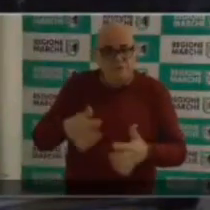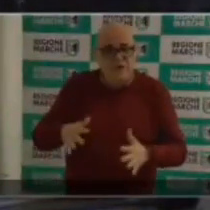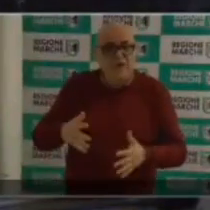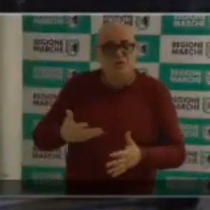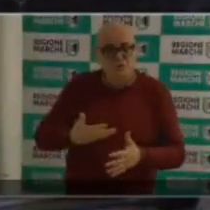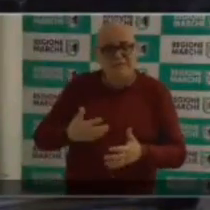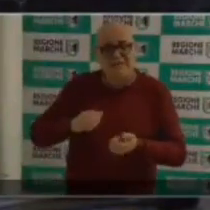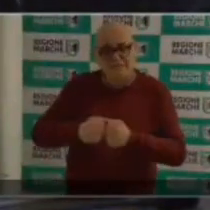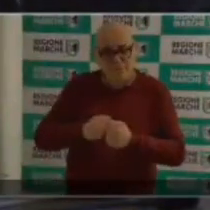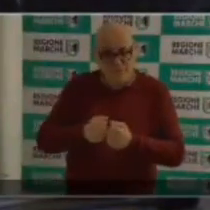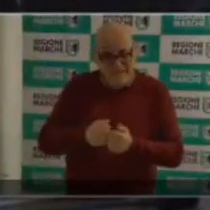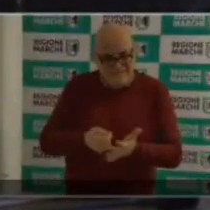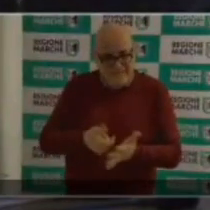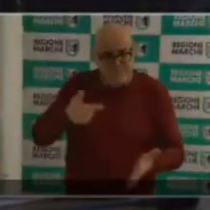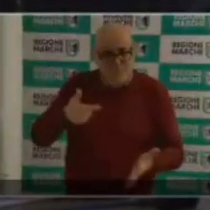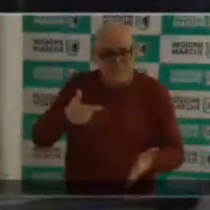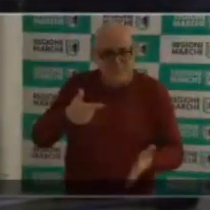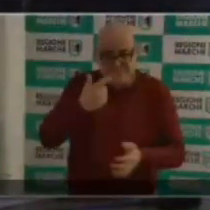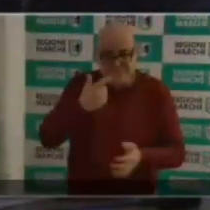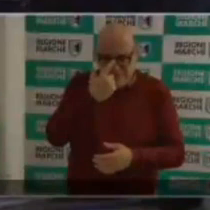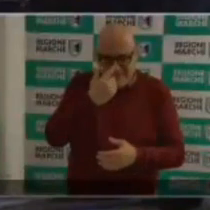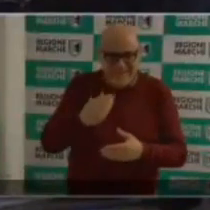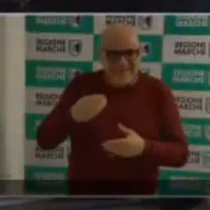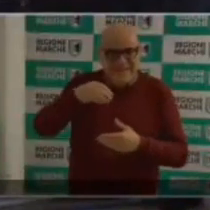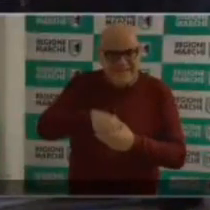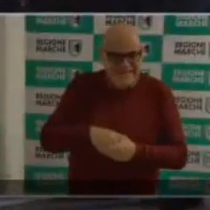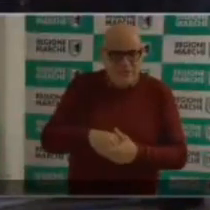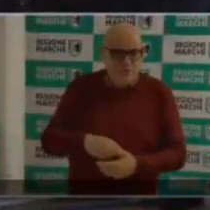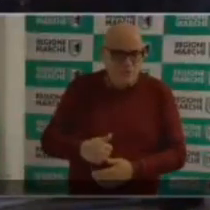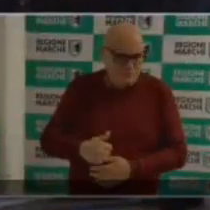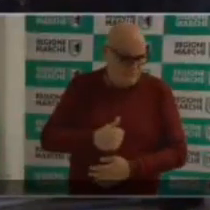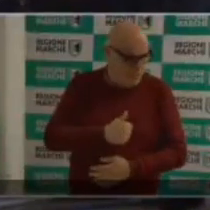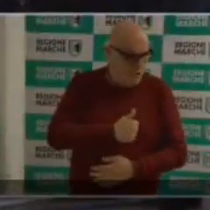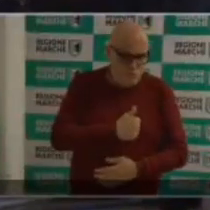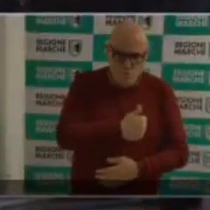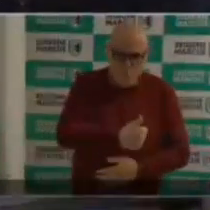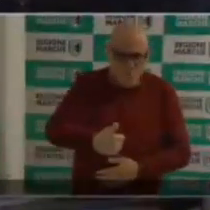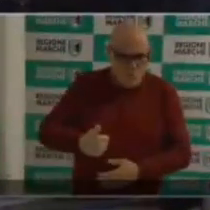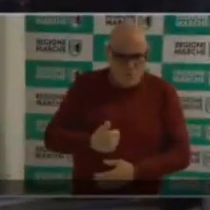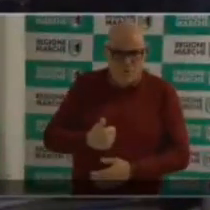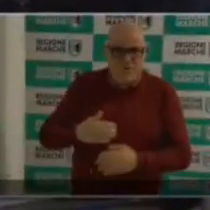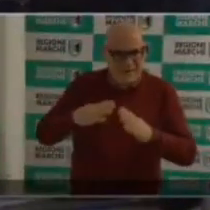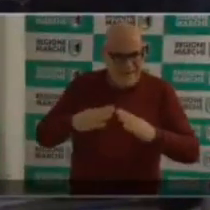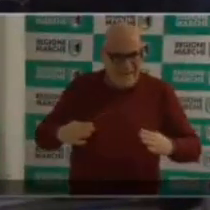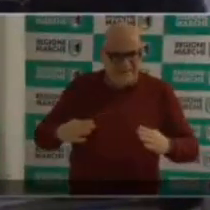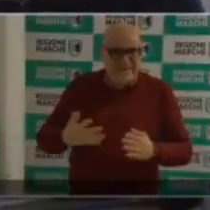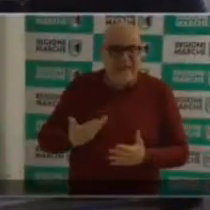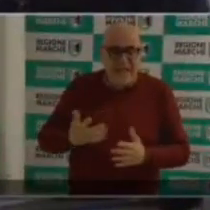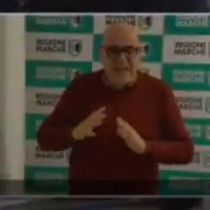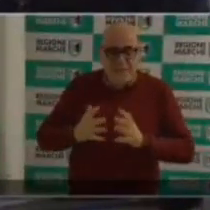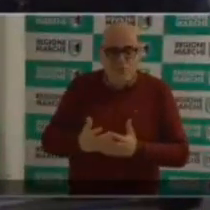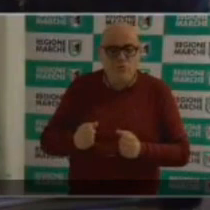problematiche importantissime dentro purtroppo ognuno di noi, dentro le nostre case, anche il mondo del volontariato ha sofferto